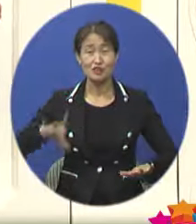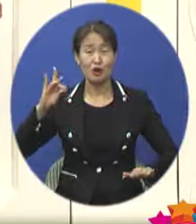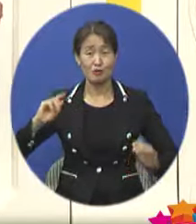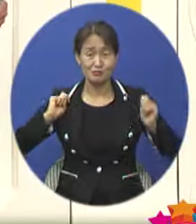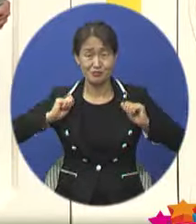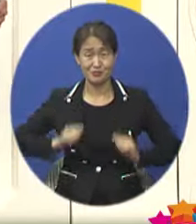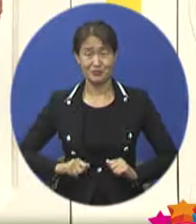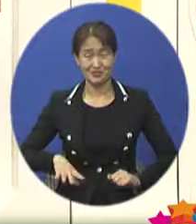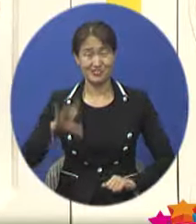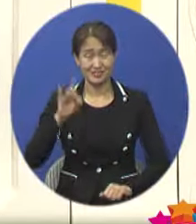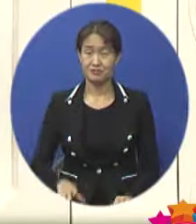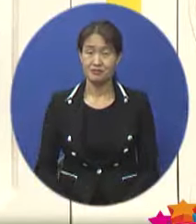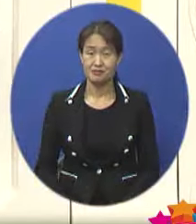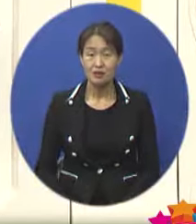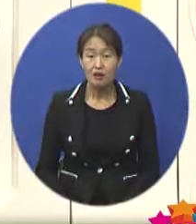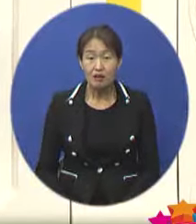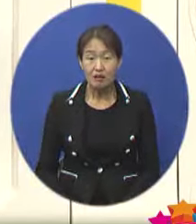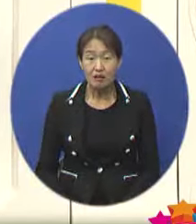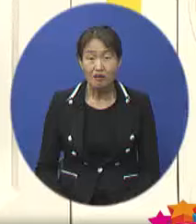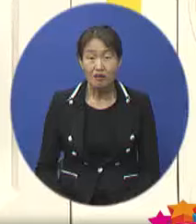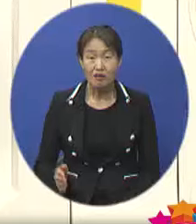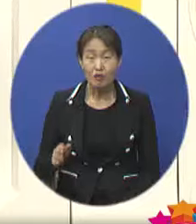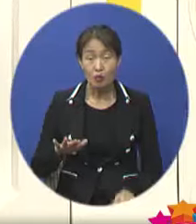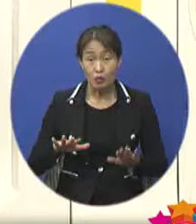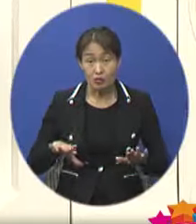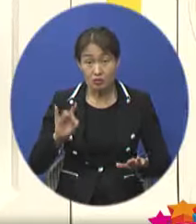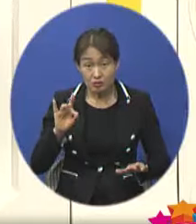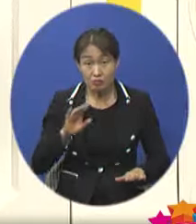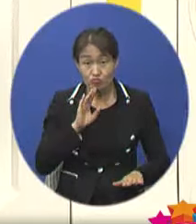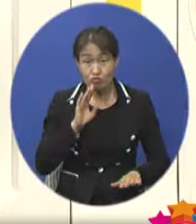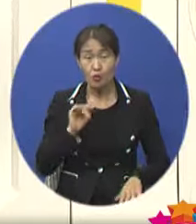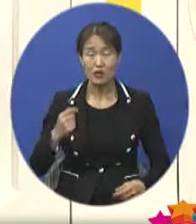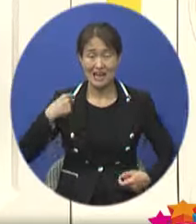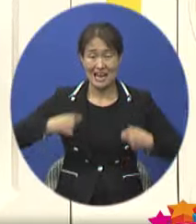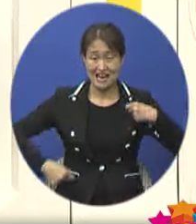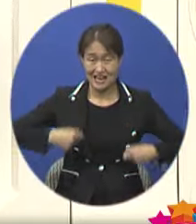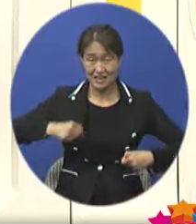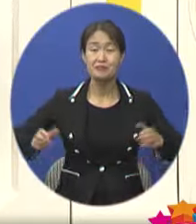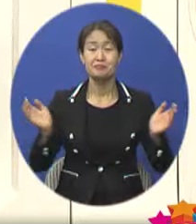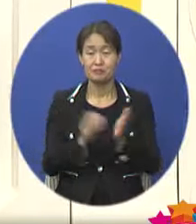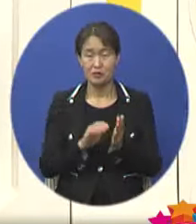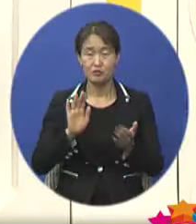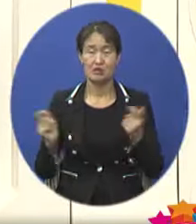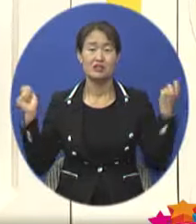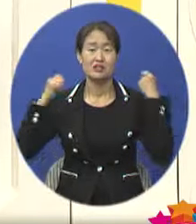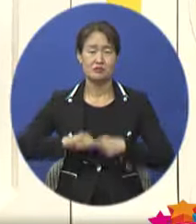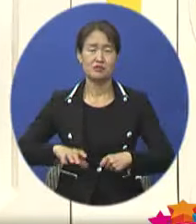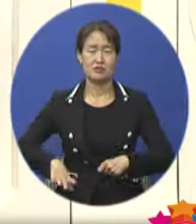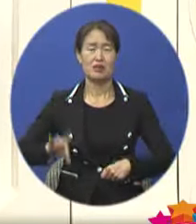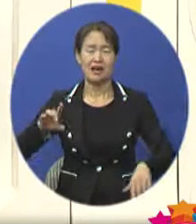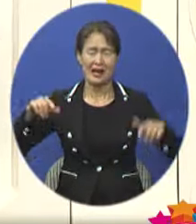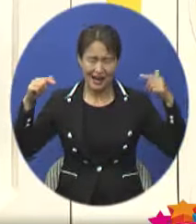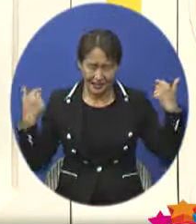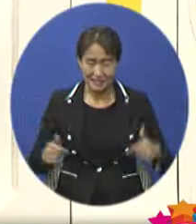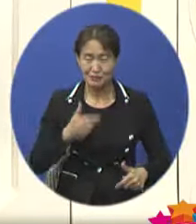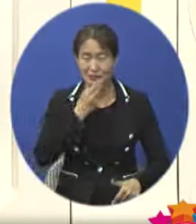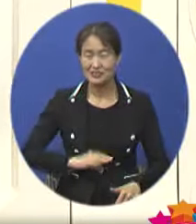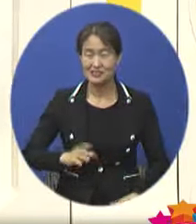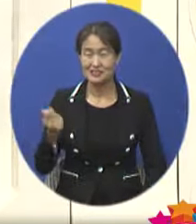이것도 처음 입고 온 거예요. 오늘 언제 오늘 이거 그 옷을 처음 입으셨더만. 네, 오늘 맞춰가지고 오늘 처음 입고 온 거예요. 네. 항상 어허. 여기서 처음